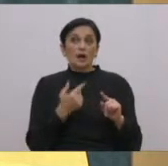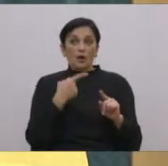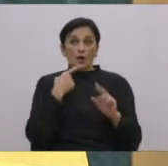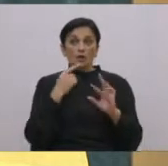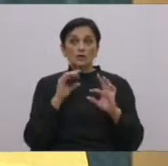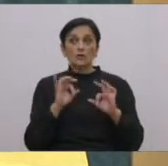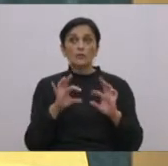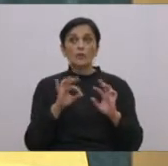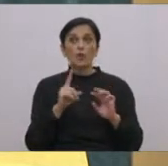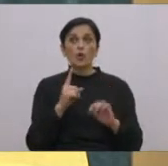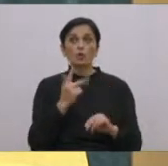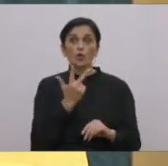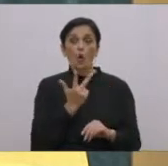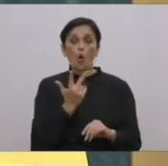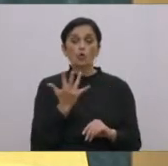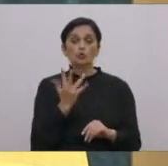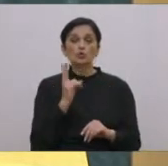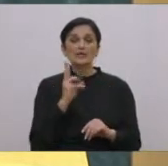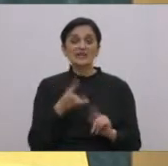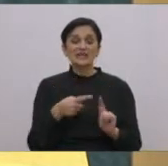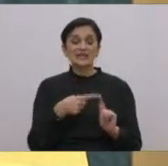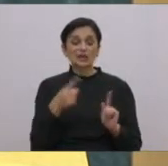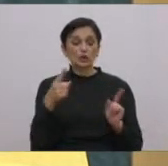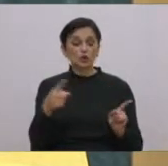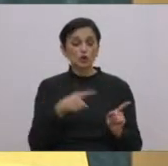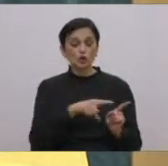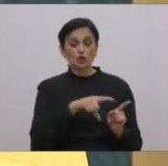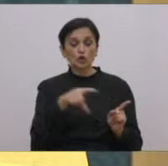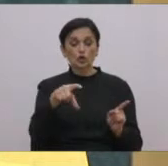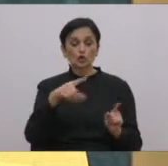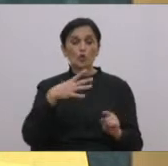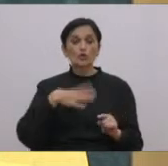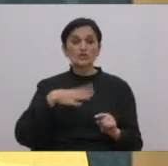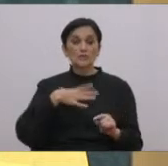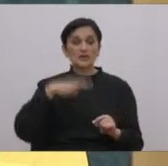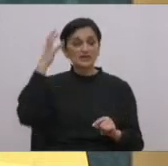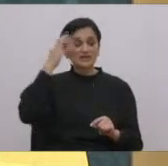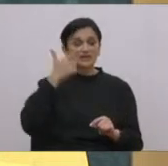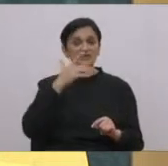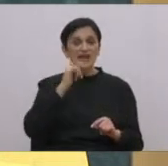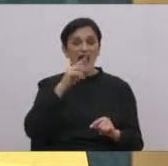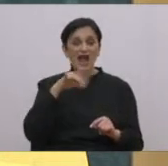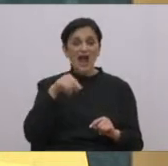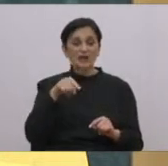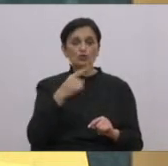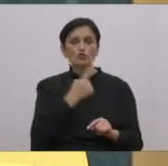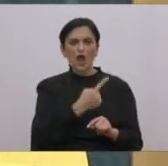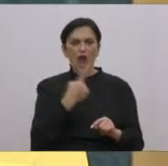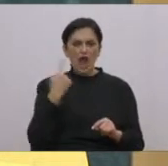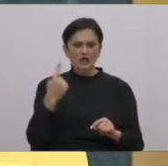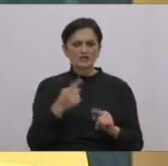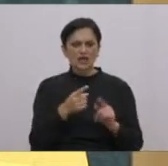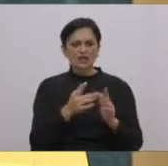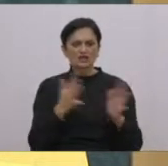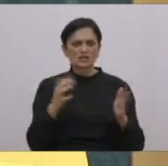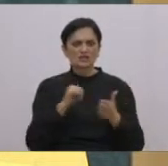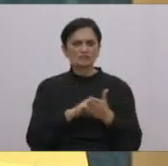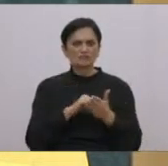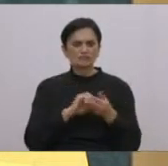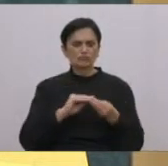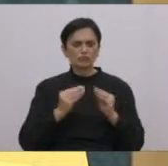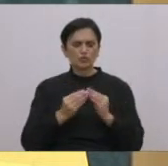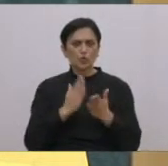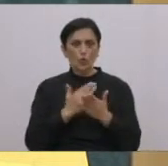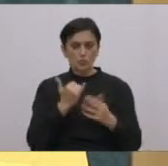mugexenebat rom 35 kilometriani monakveti Tbilisi Sagarejo realurat ertet qualaze gamomtsoi monakveti